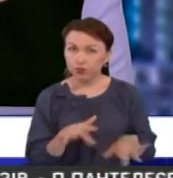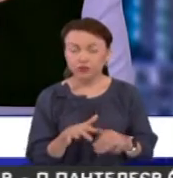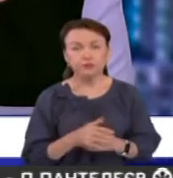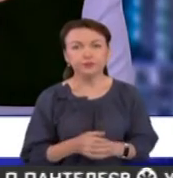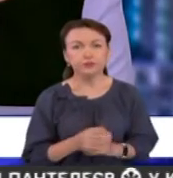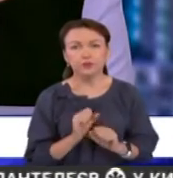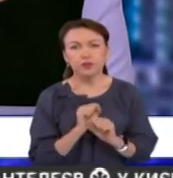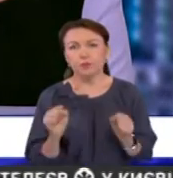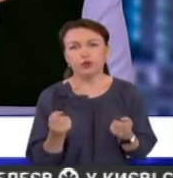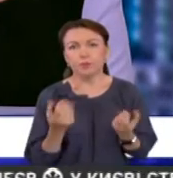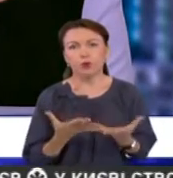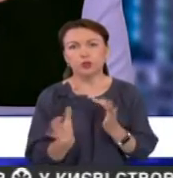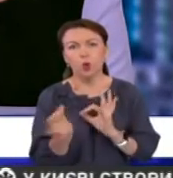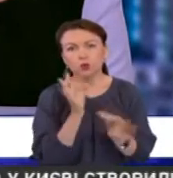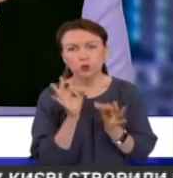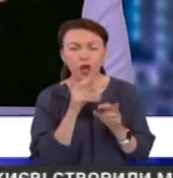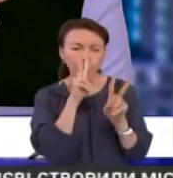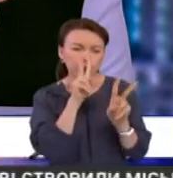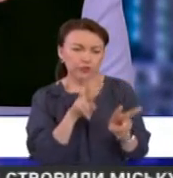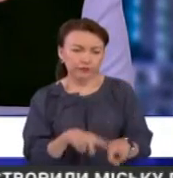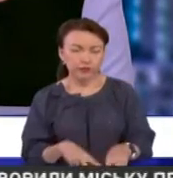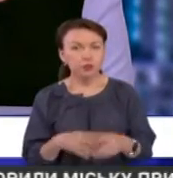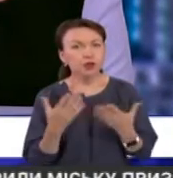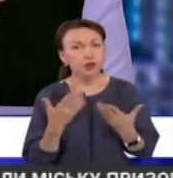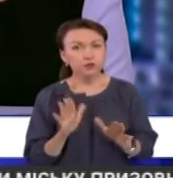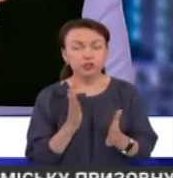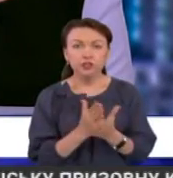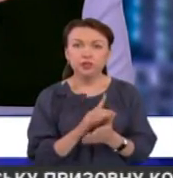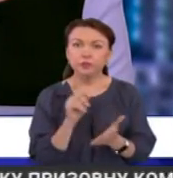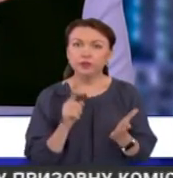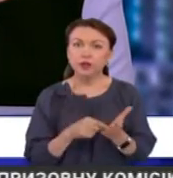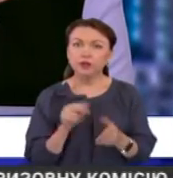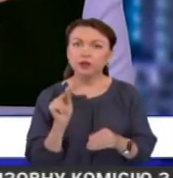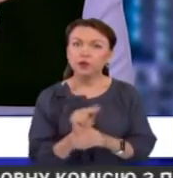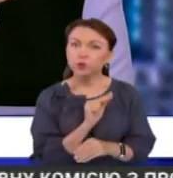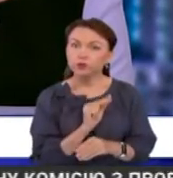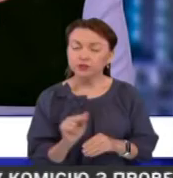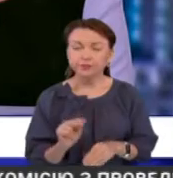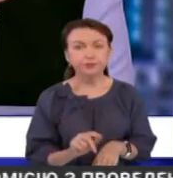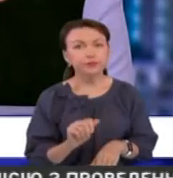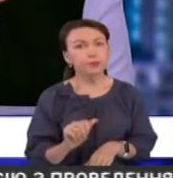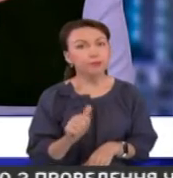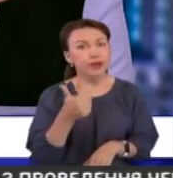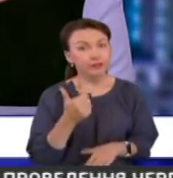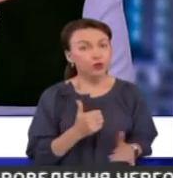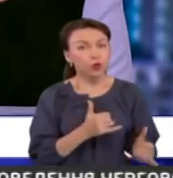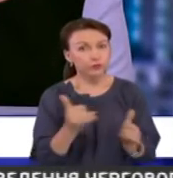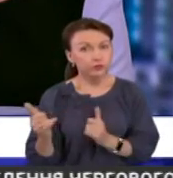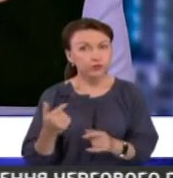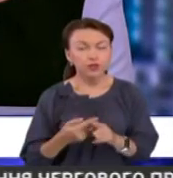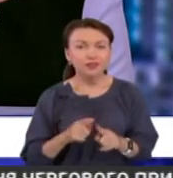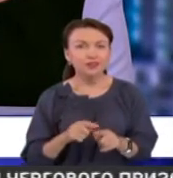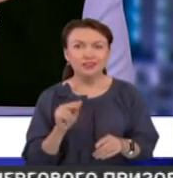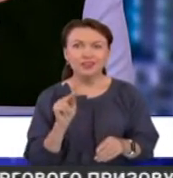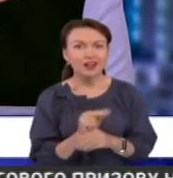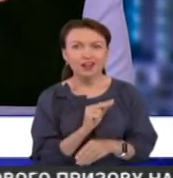можна просто консультувати чи просто дивитися на пацієнта. Там вже є питання лікування. Тому що на первинці це, іноді говорять, це не